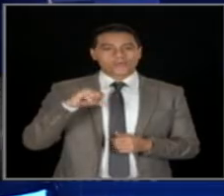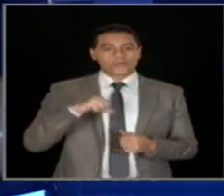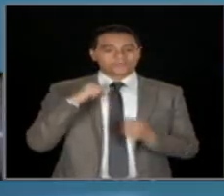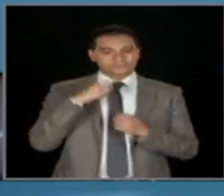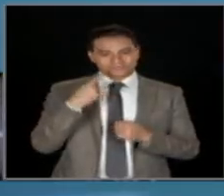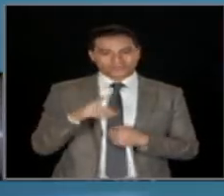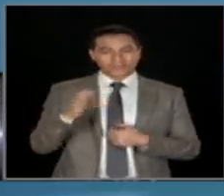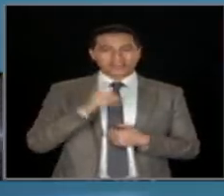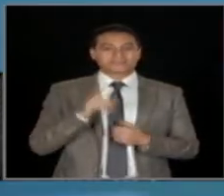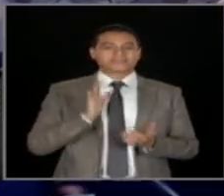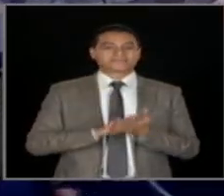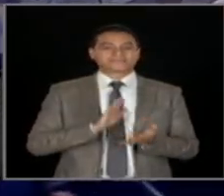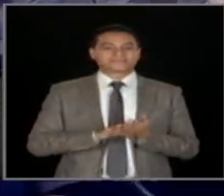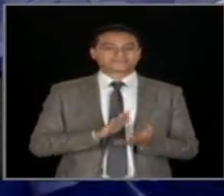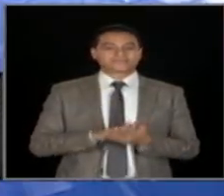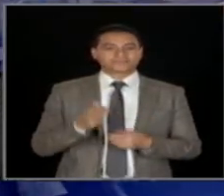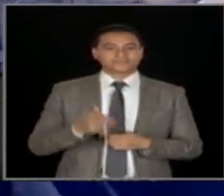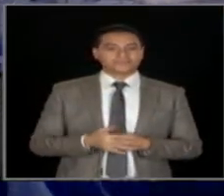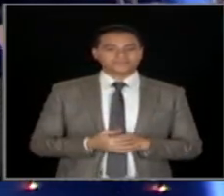اجابه صحيحه.